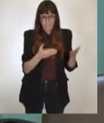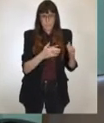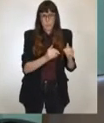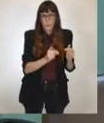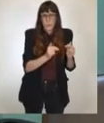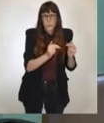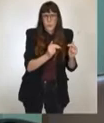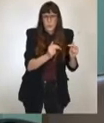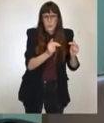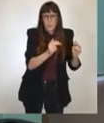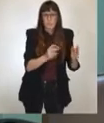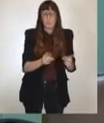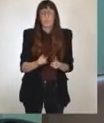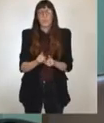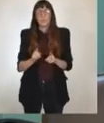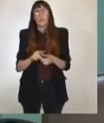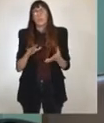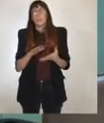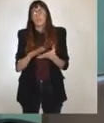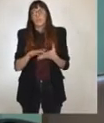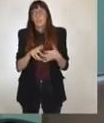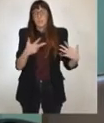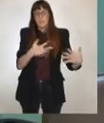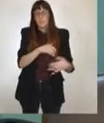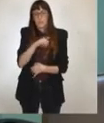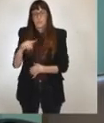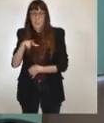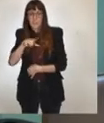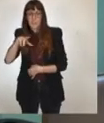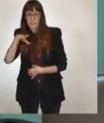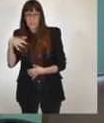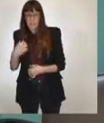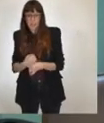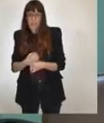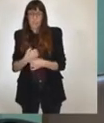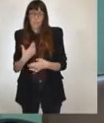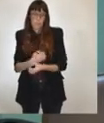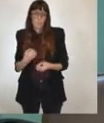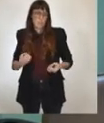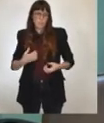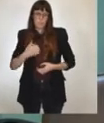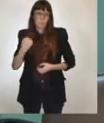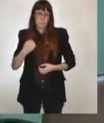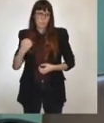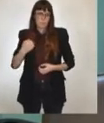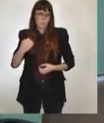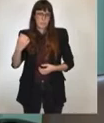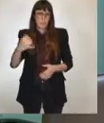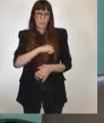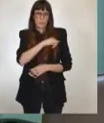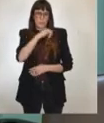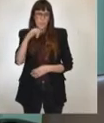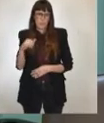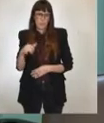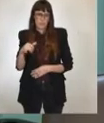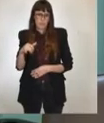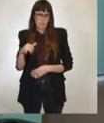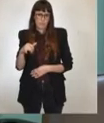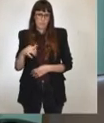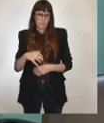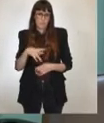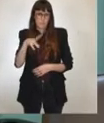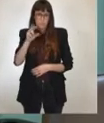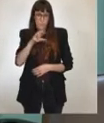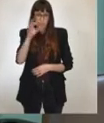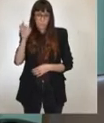âgés de 18 à 25 ans progresse au fil de l'âge et atteint 30% pour les personnes